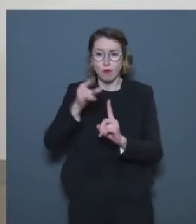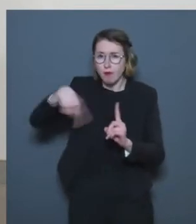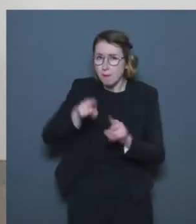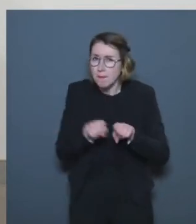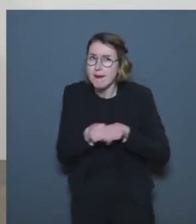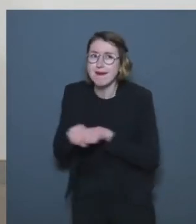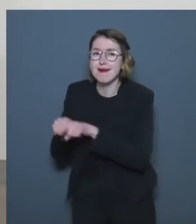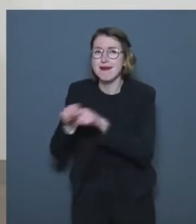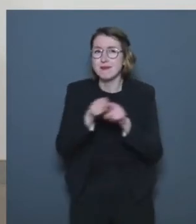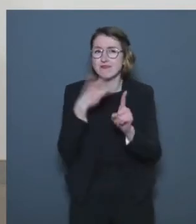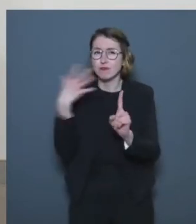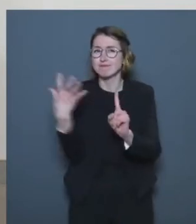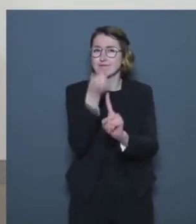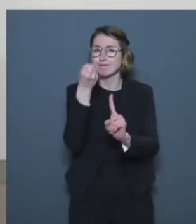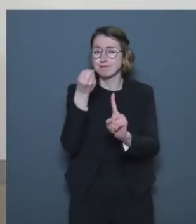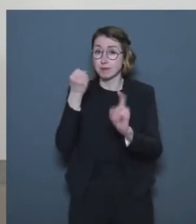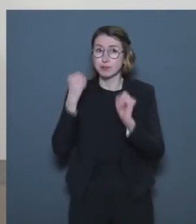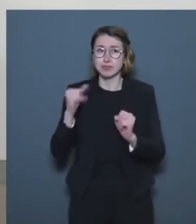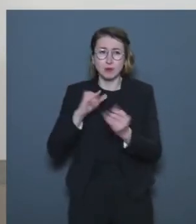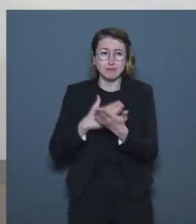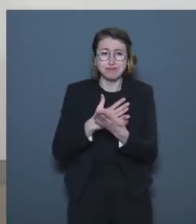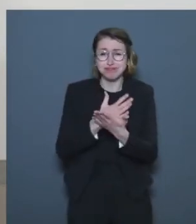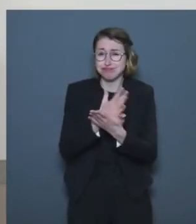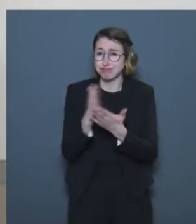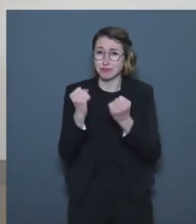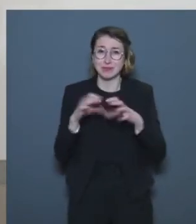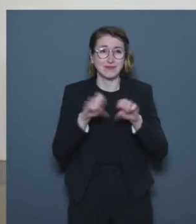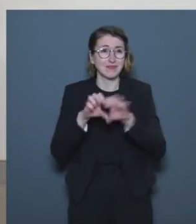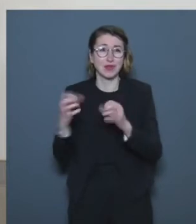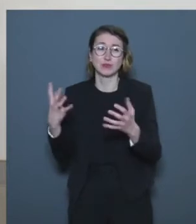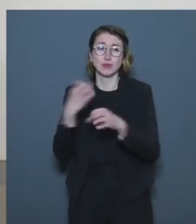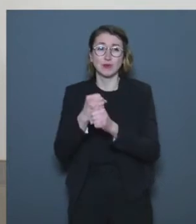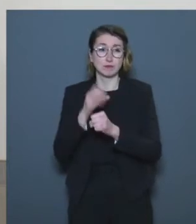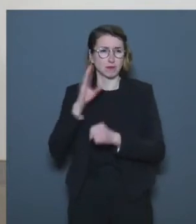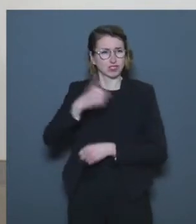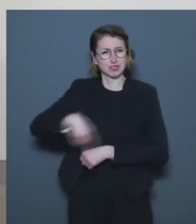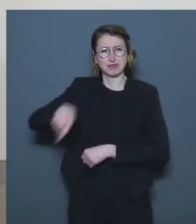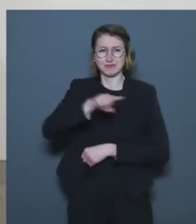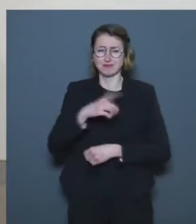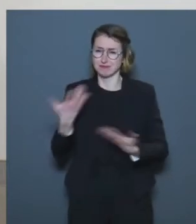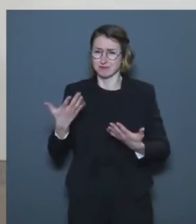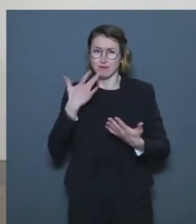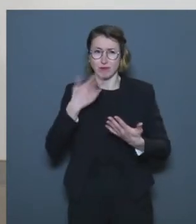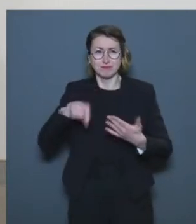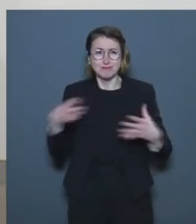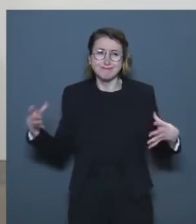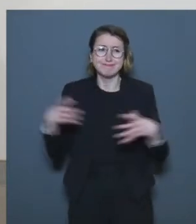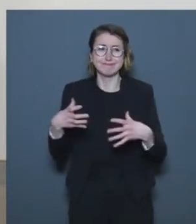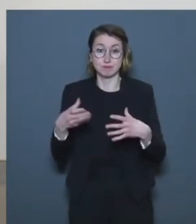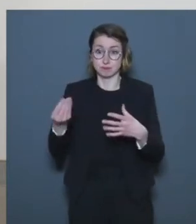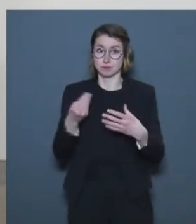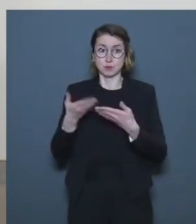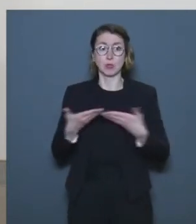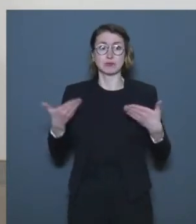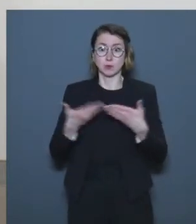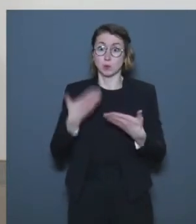qu'on peut faire ensemble en Belgique. C'est grâce à nous tous qu'on a cette situation qui est avantageuse. Mais je pense que